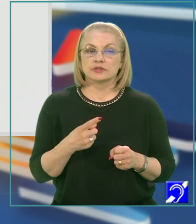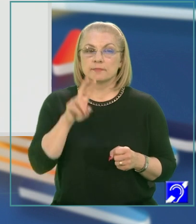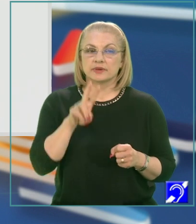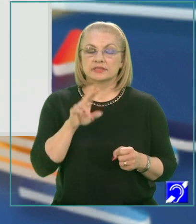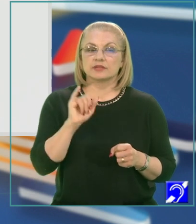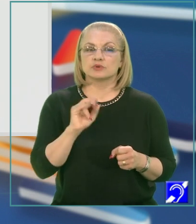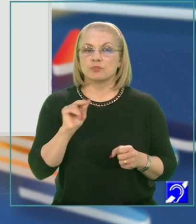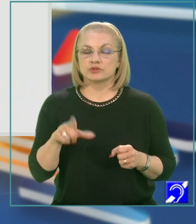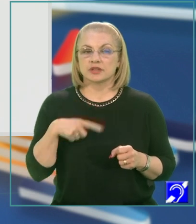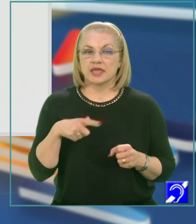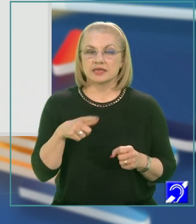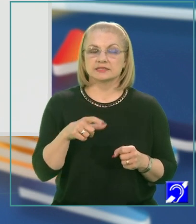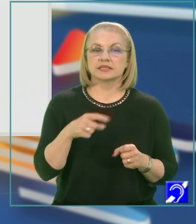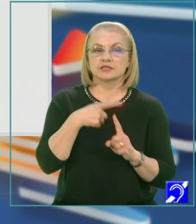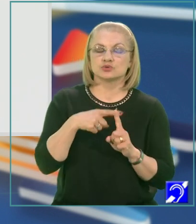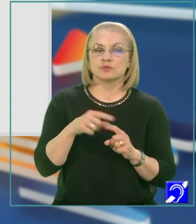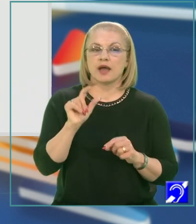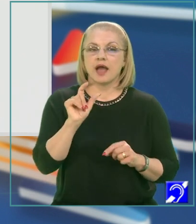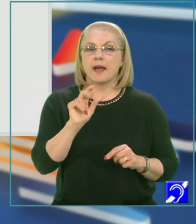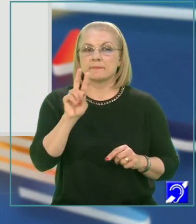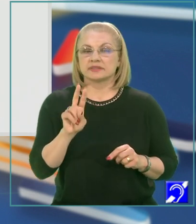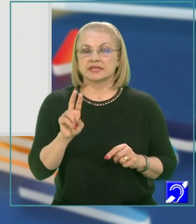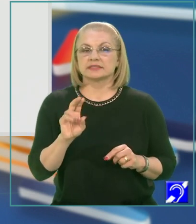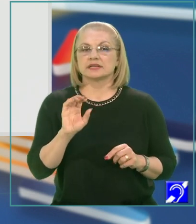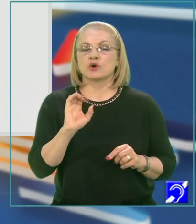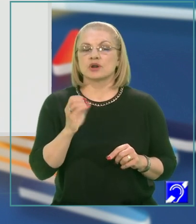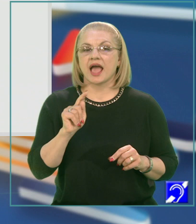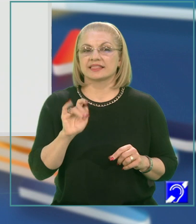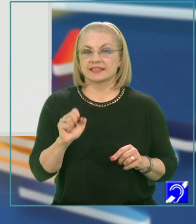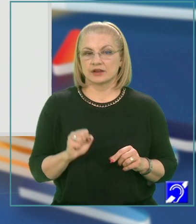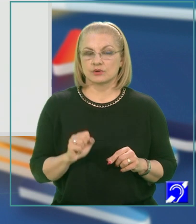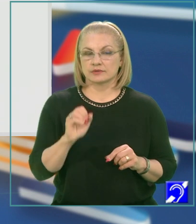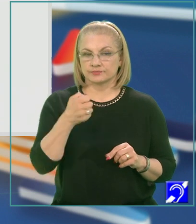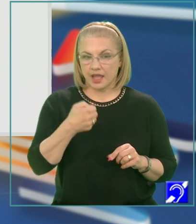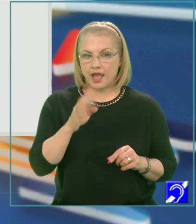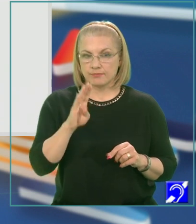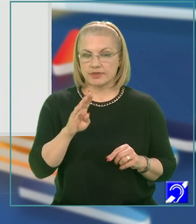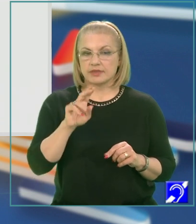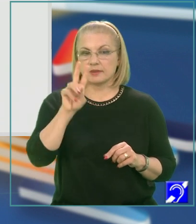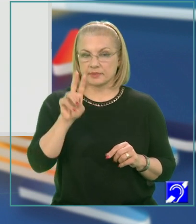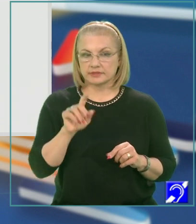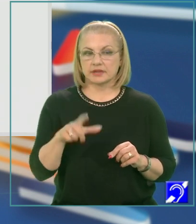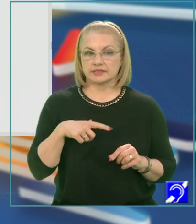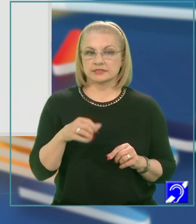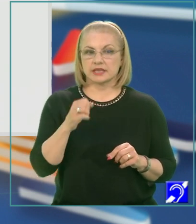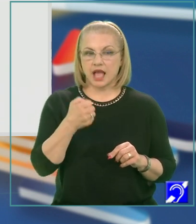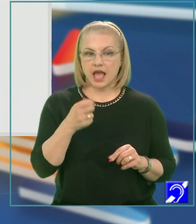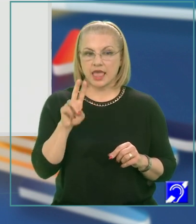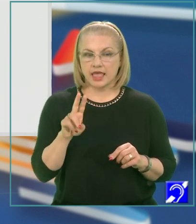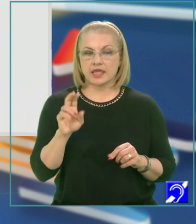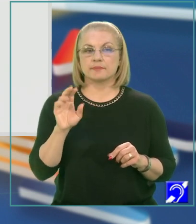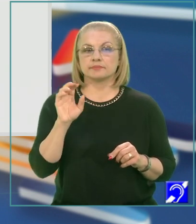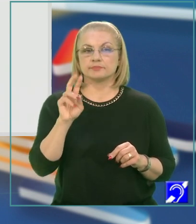ipotenuzei este egal cu suma pătratelor catetelor. AB pătrat egal cu AE pătrat plus BE